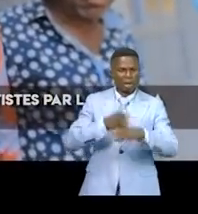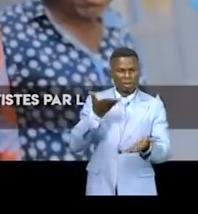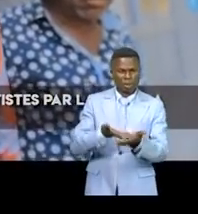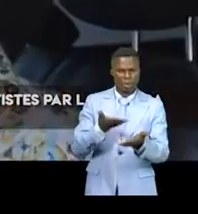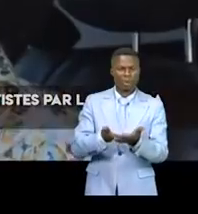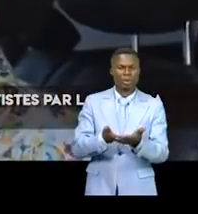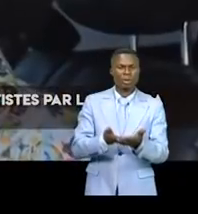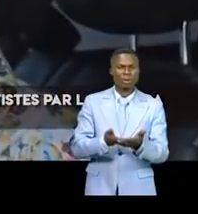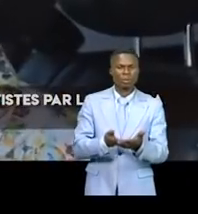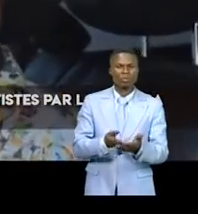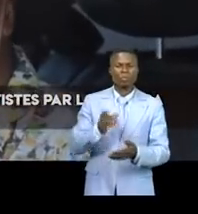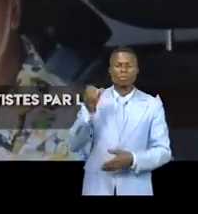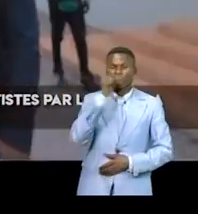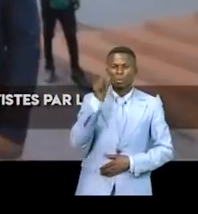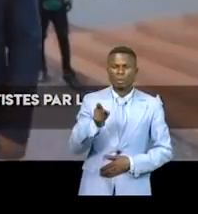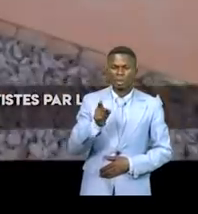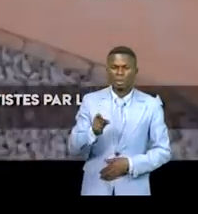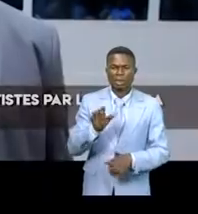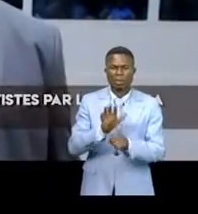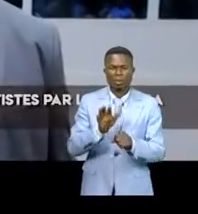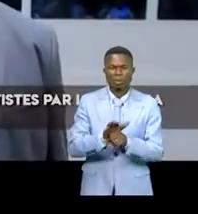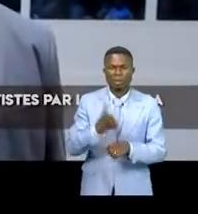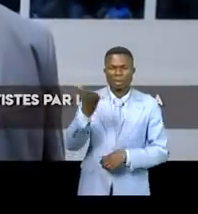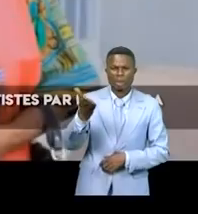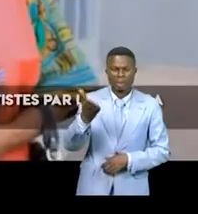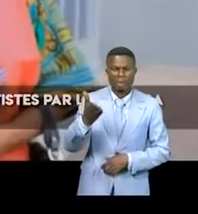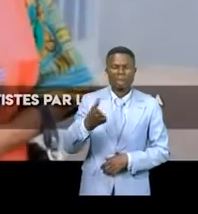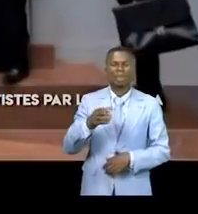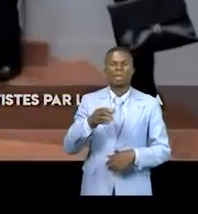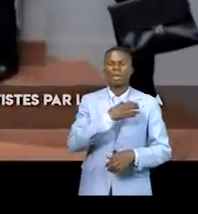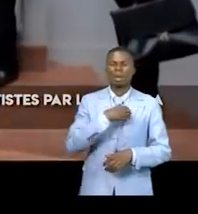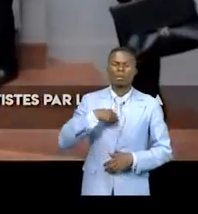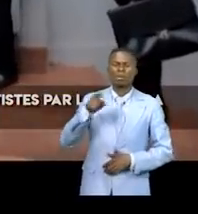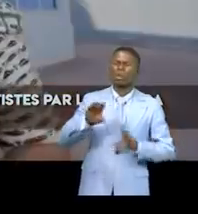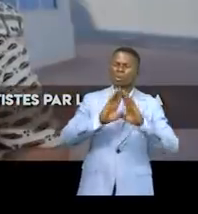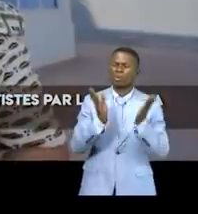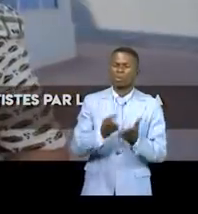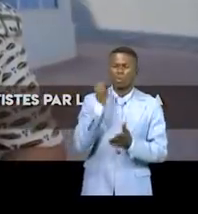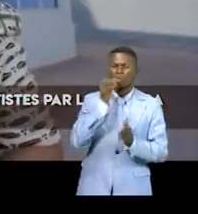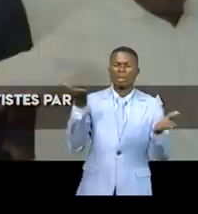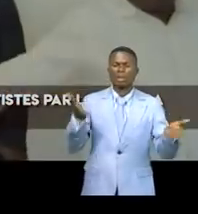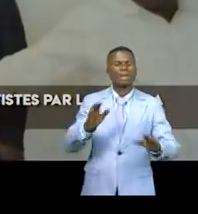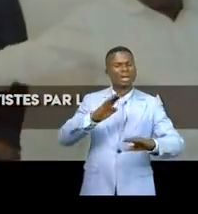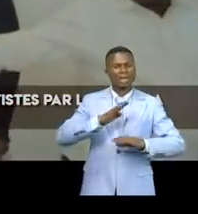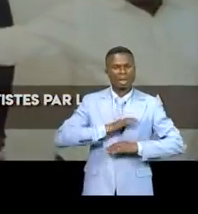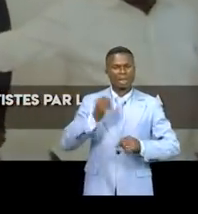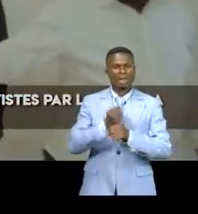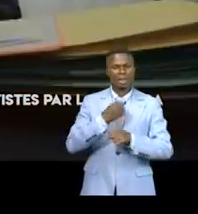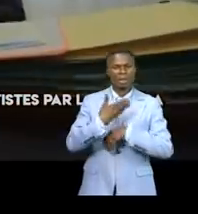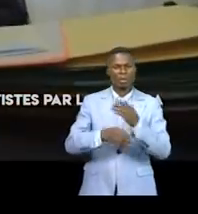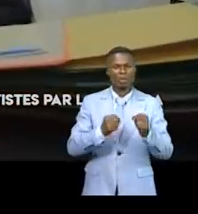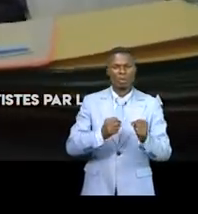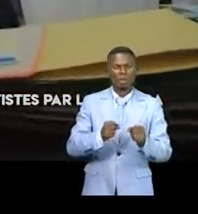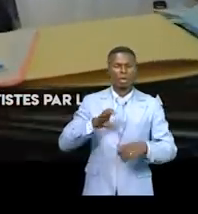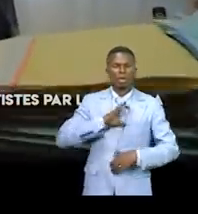Bombenga, Bozi Boziana, Adolphe Dominguez, Franck Moulaja, Mama Alinga et autres. Tous étaient satisfaits par le travail abattu par